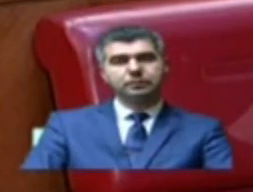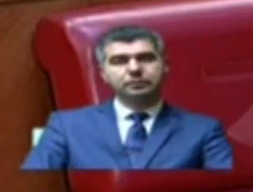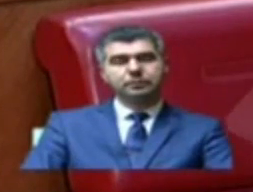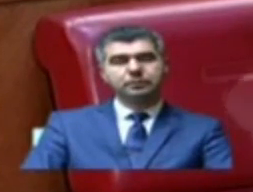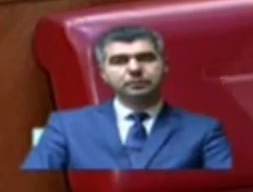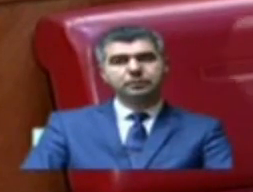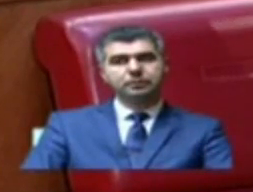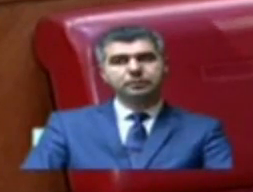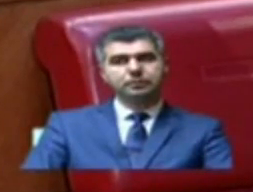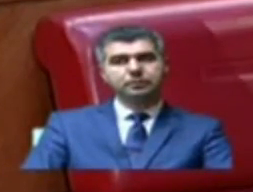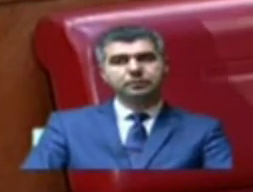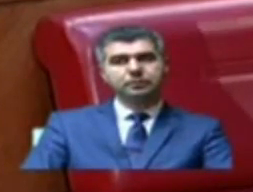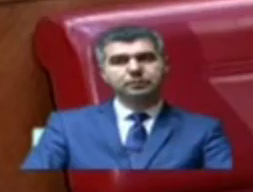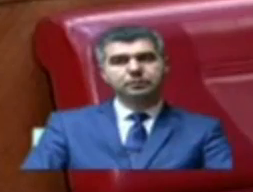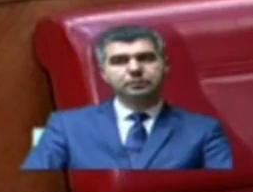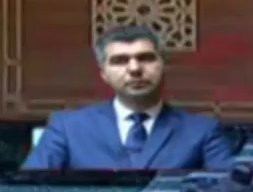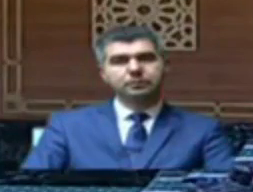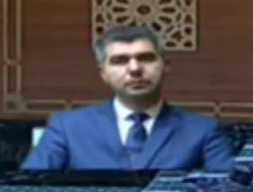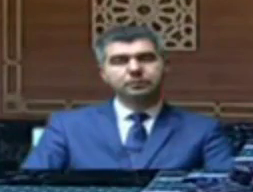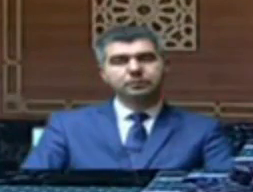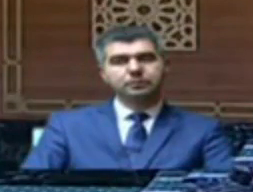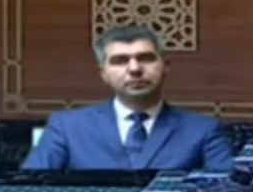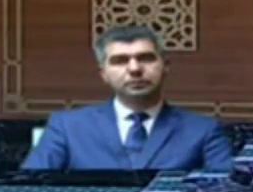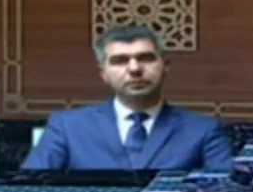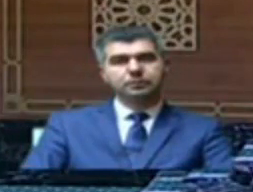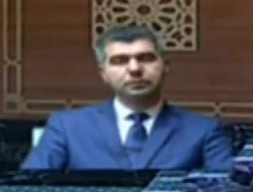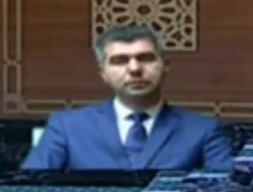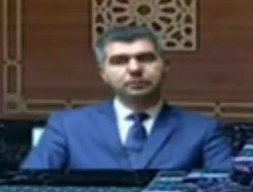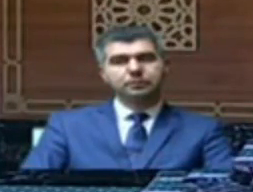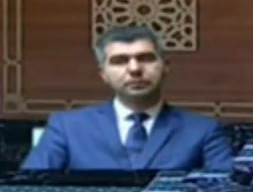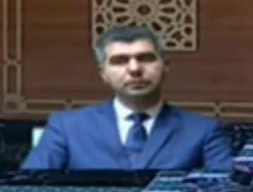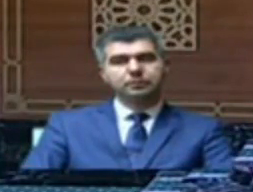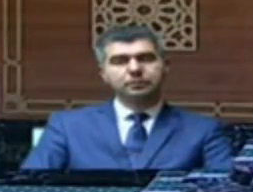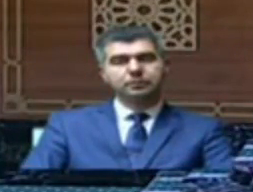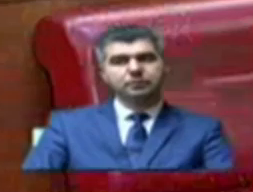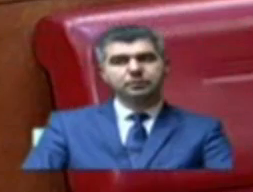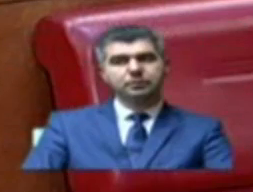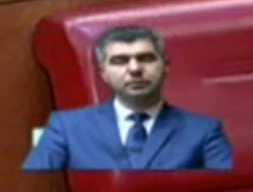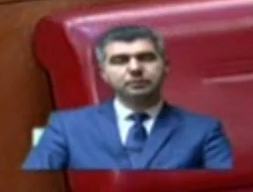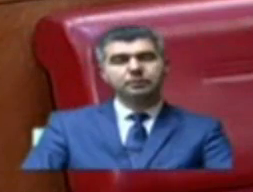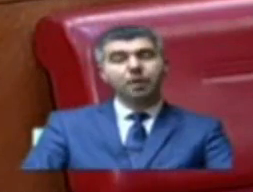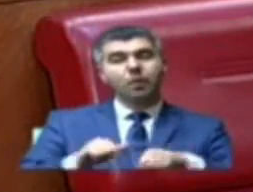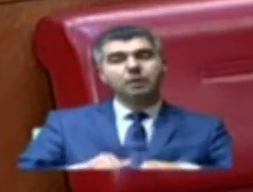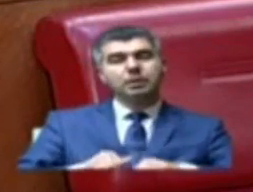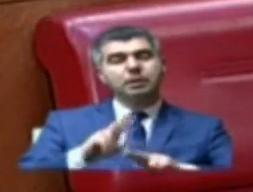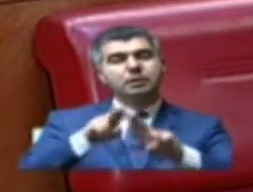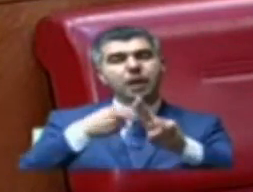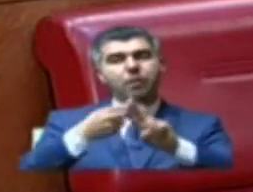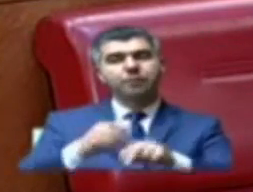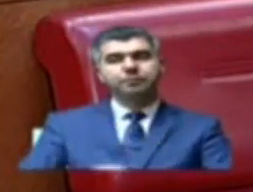نظموا شويه الجلسه الله يخليكم. الكلمه للسيد الوزير، الكلمه للسيد الوزير الله يخليكم.